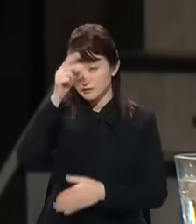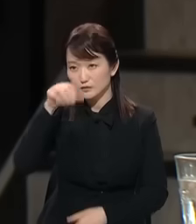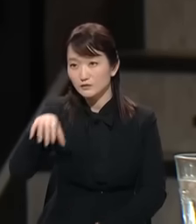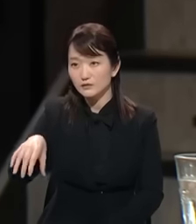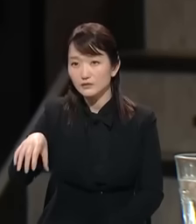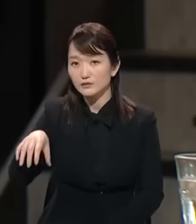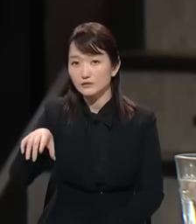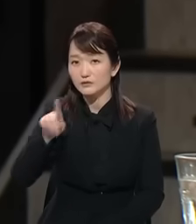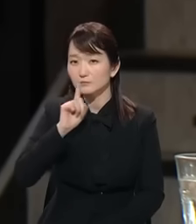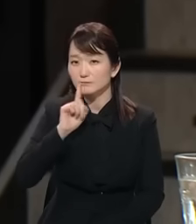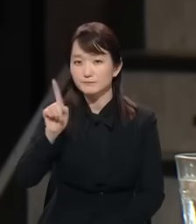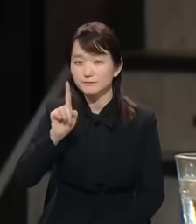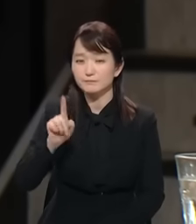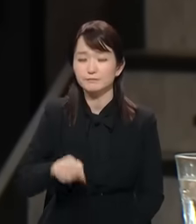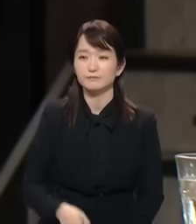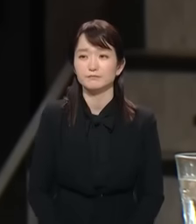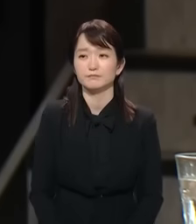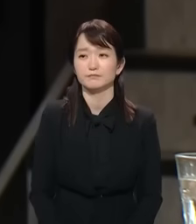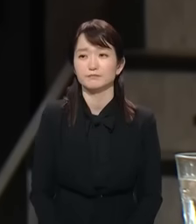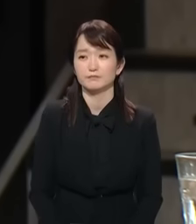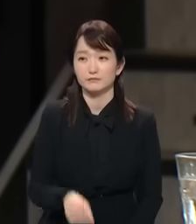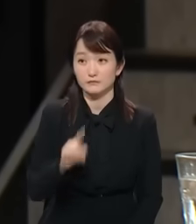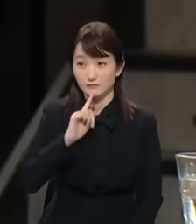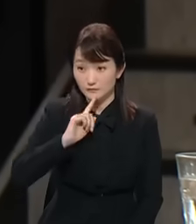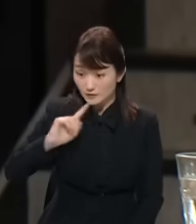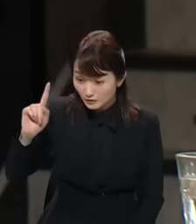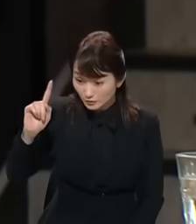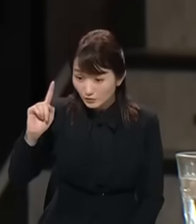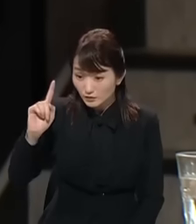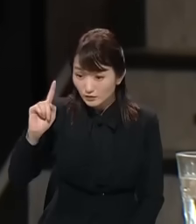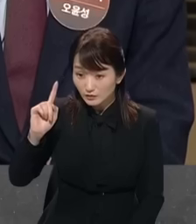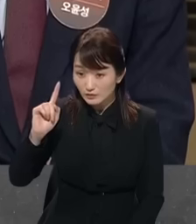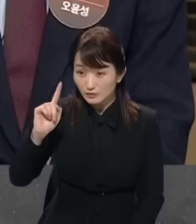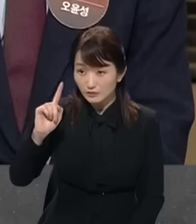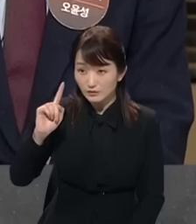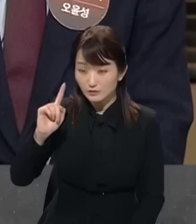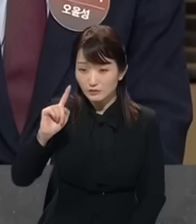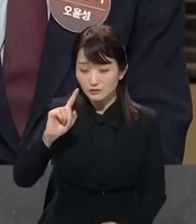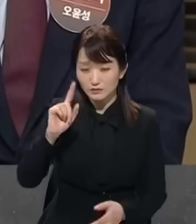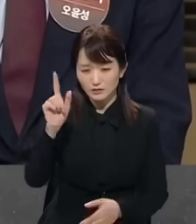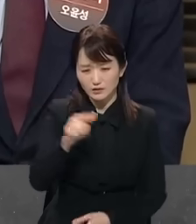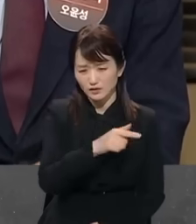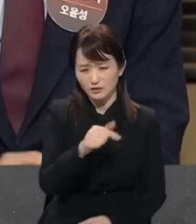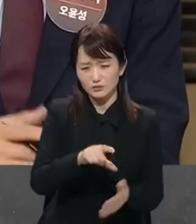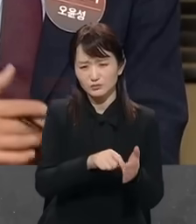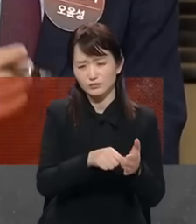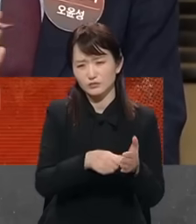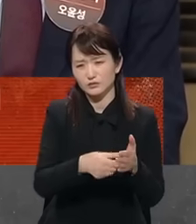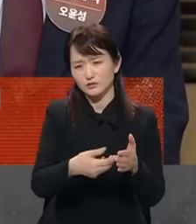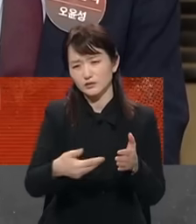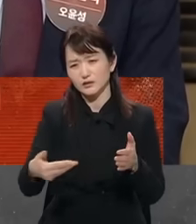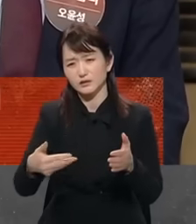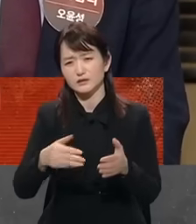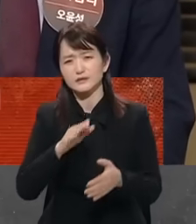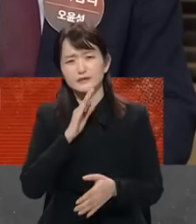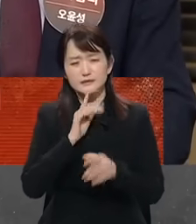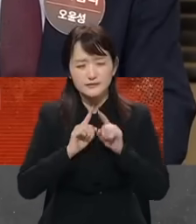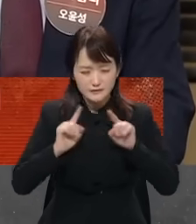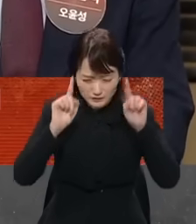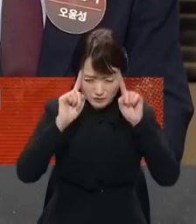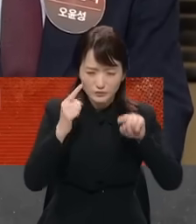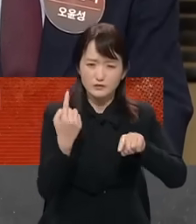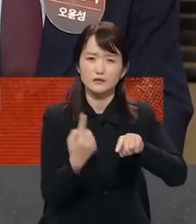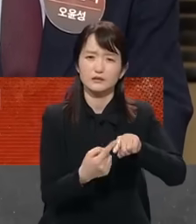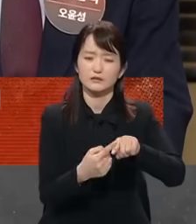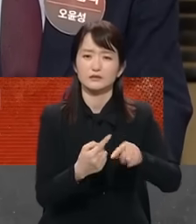한 얘기가 있습니다 당시에 신고를 했었어야 했는데 하루하루가 지옥 같았다 이거는 뭐 본인이 어 정말 인간이라면 그렇게